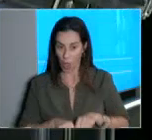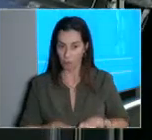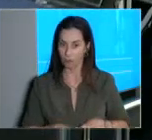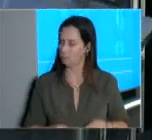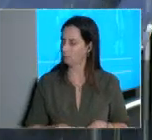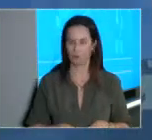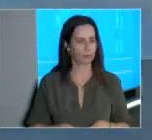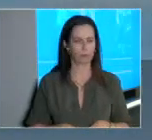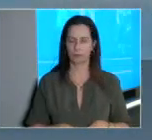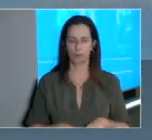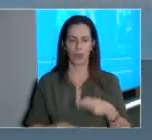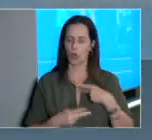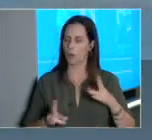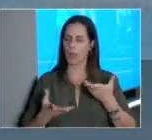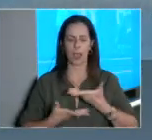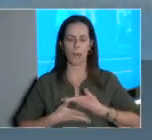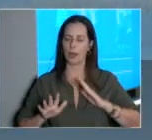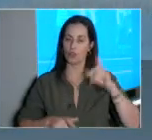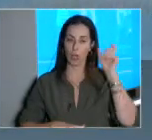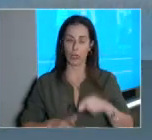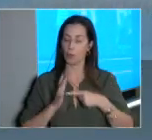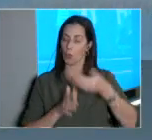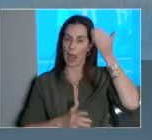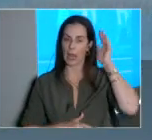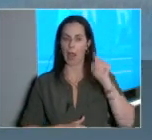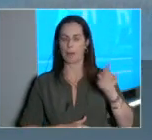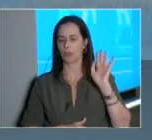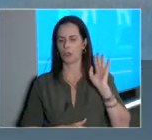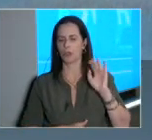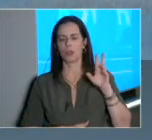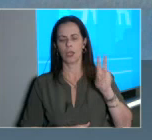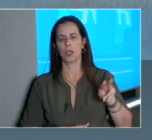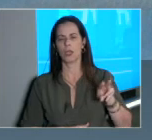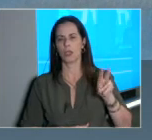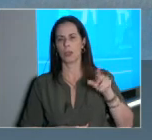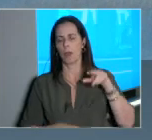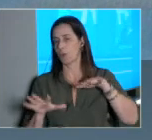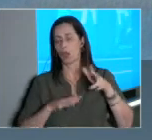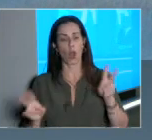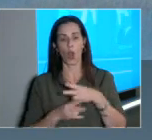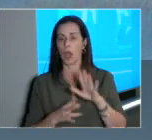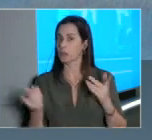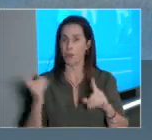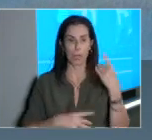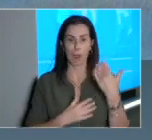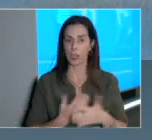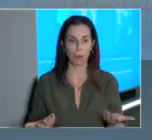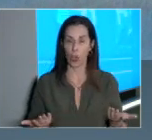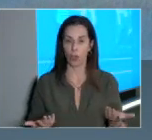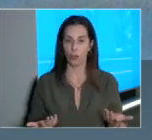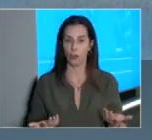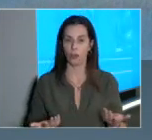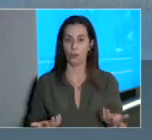אנחנו לא יכולים להשלים עם מציאות שאדם כמו לפיד יהיה בעמדה שלטונית. אז מה שיקרה בסוף, שיקימו